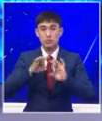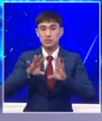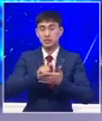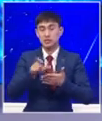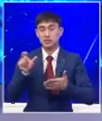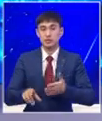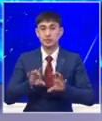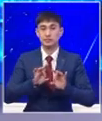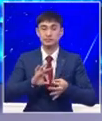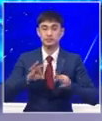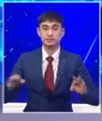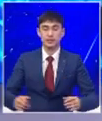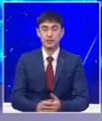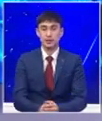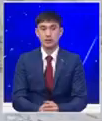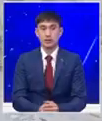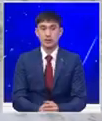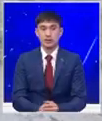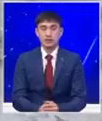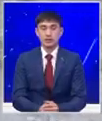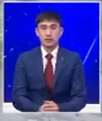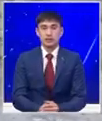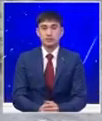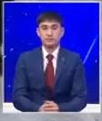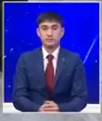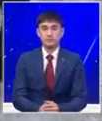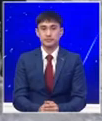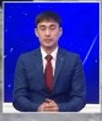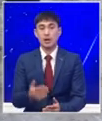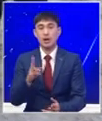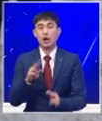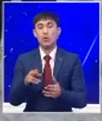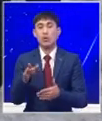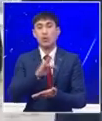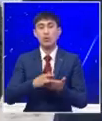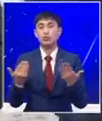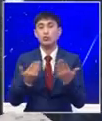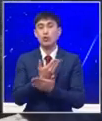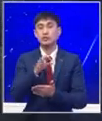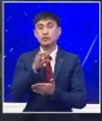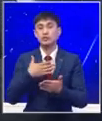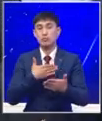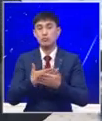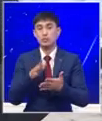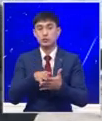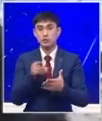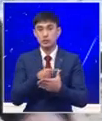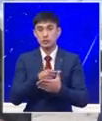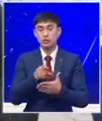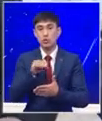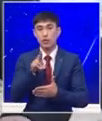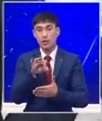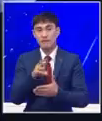мой коллега Жандос Назарбаев. С тех пор, как город получил новый статус, началось активное решение земельных